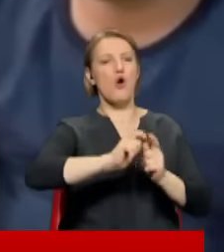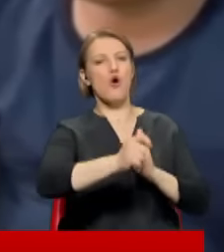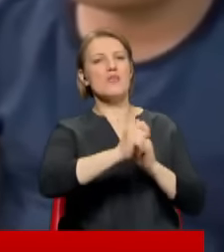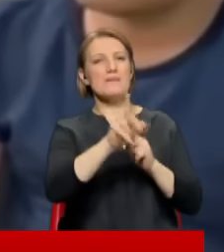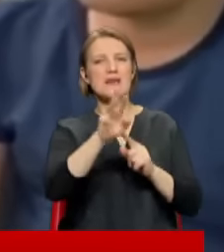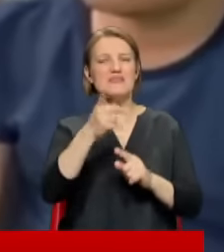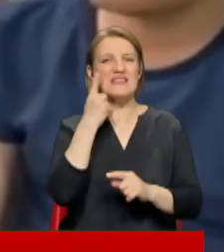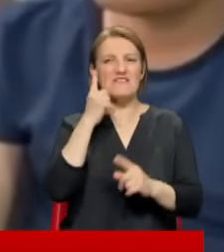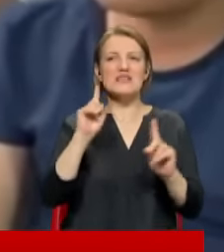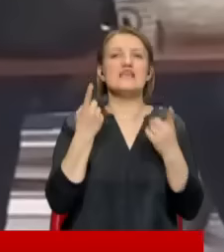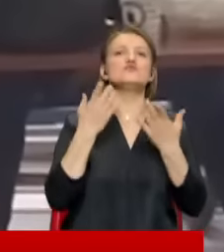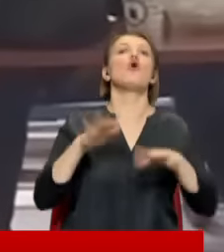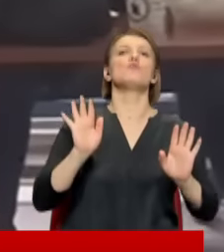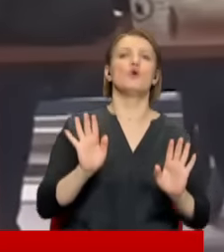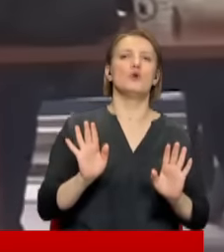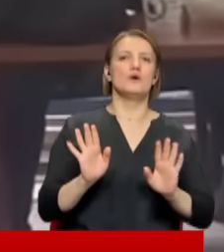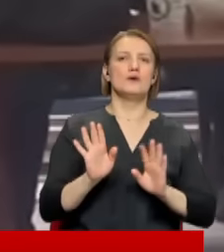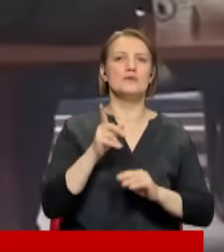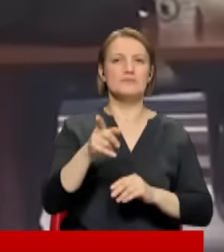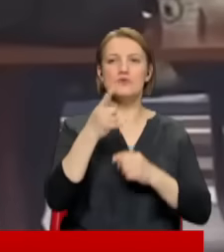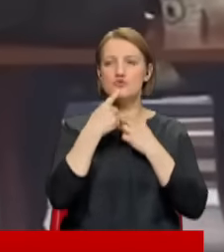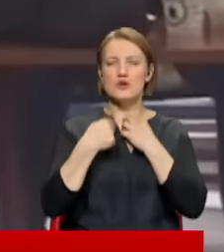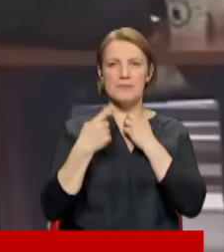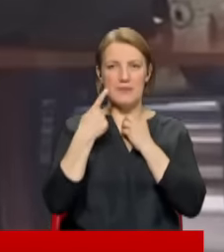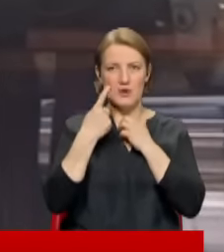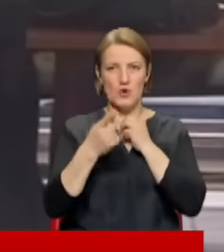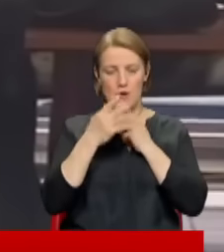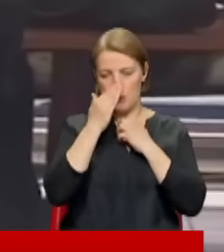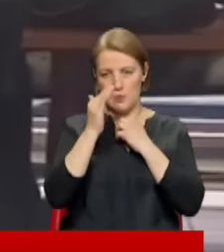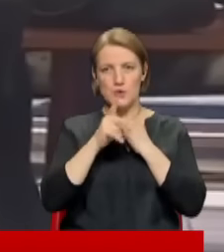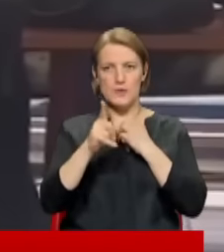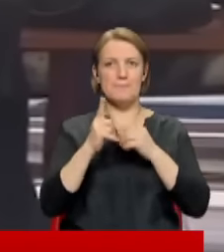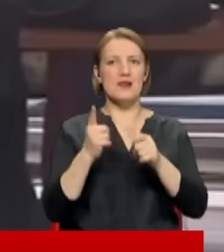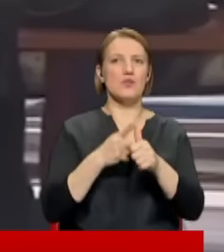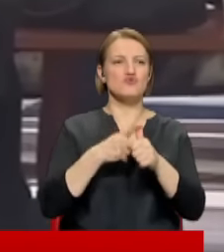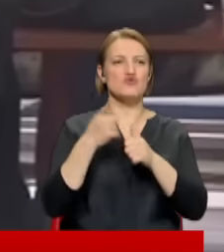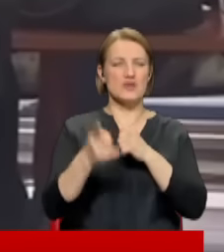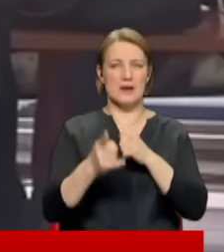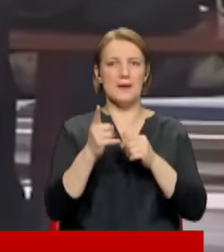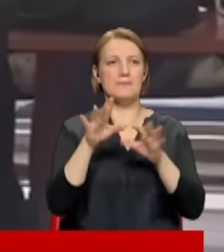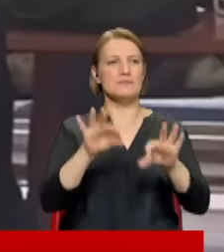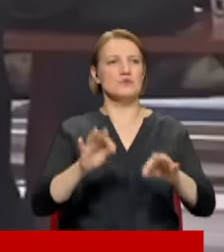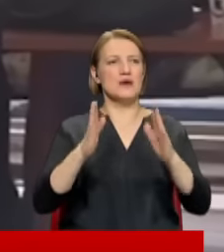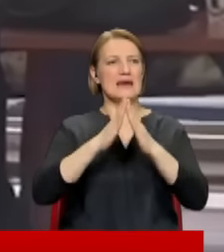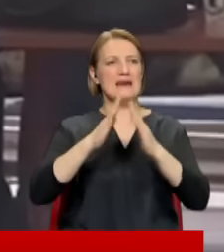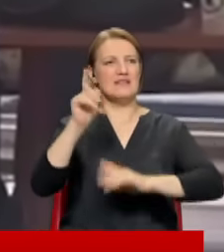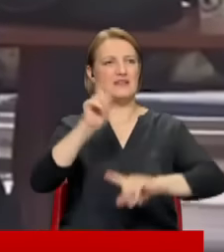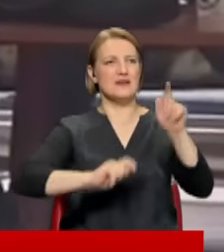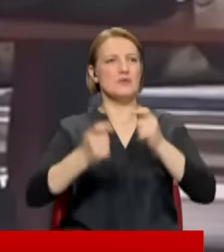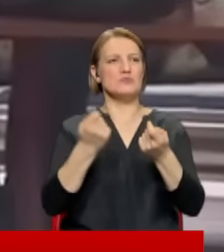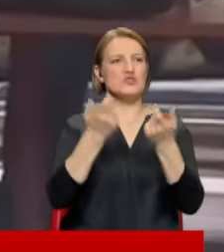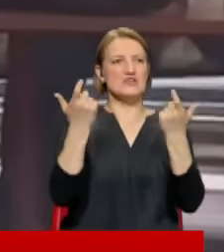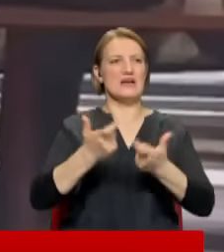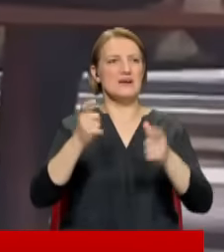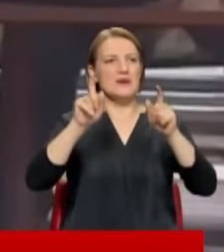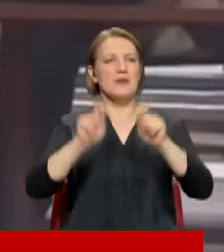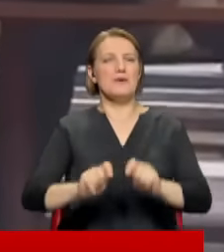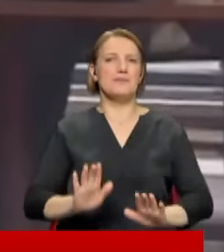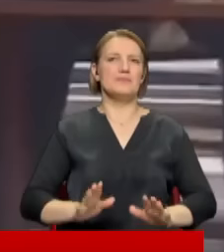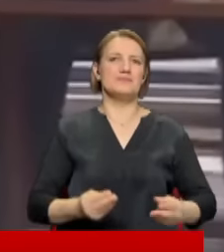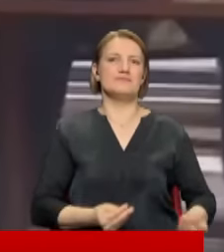gibi devletin bir yetkisi yok mu? Bana göre bu söylediğiniz şey bana göre makul. Bir an önce, biz bir an önce konutları yapıp, iş yerlerimizi yapıp